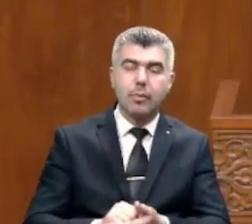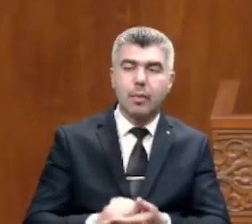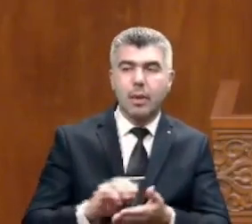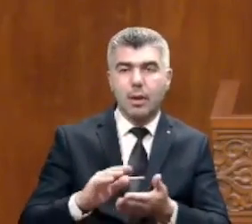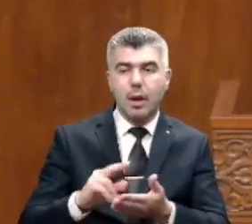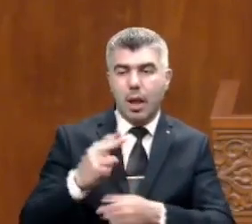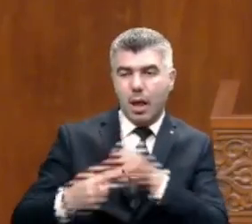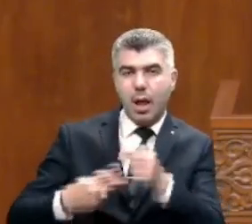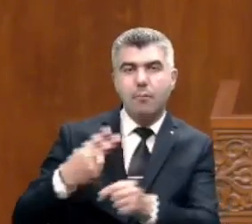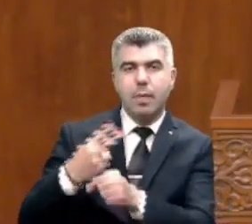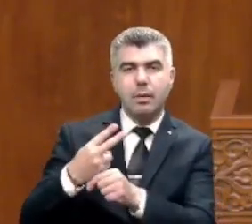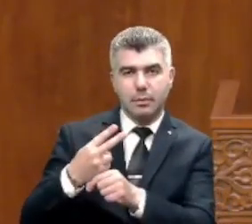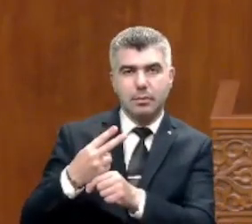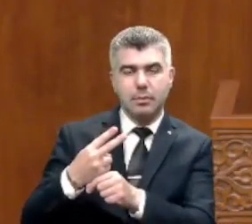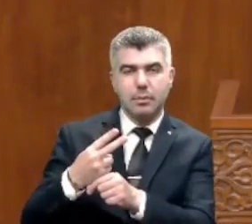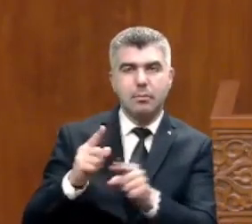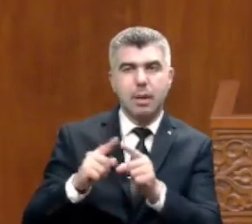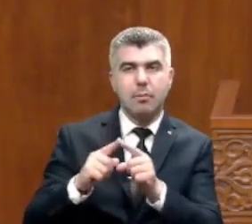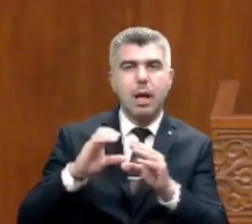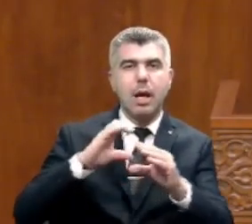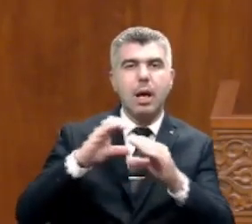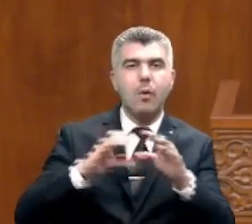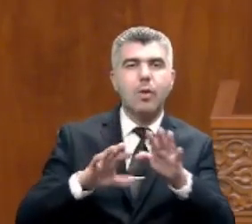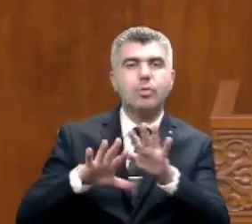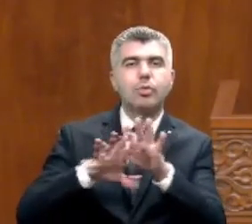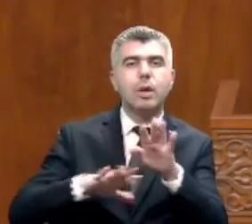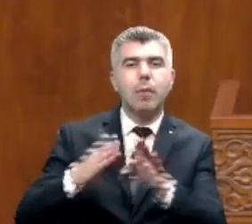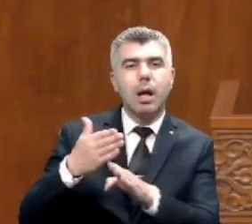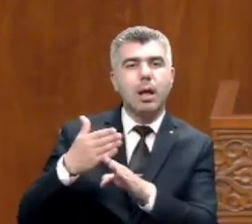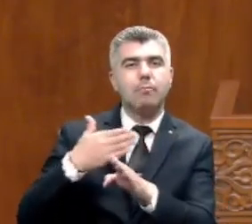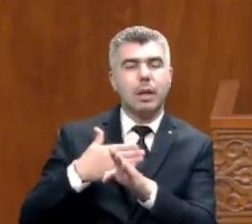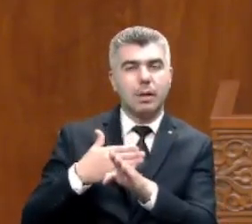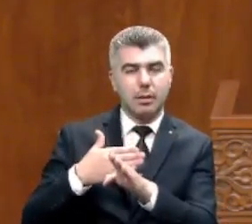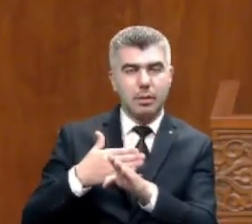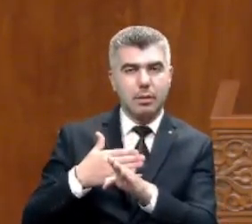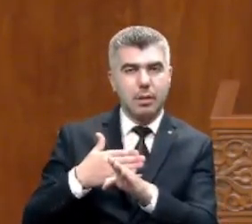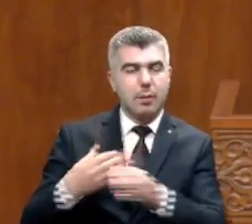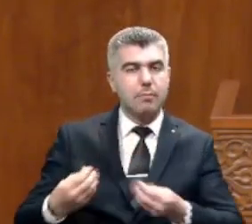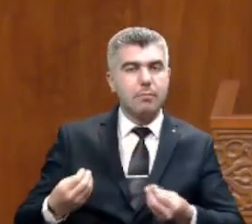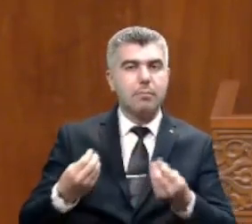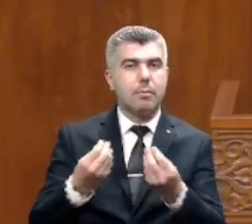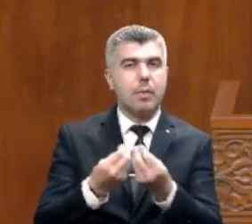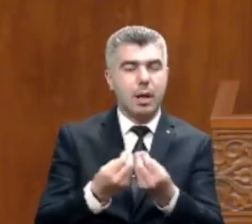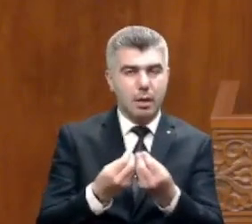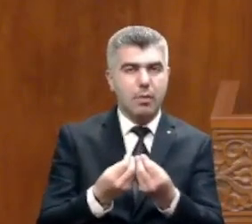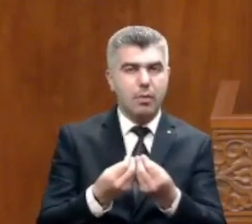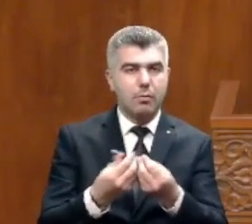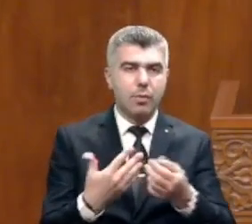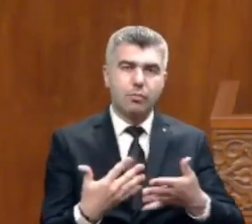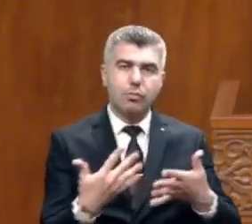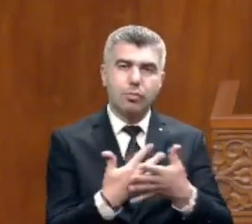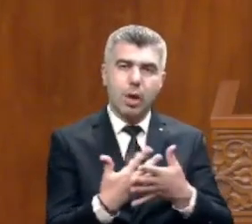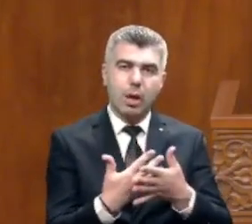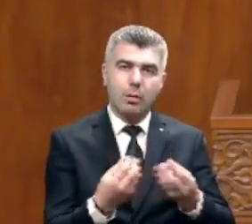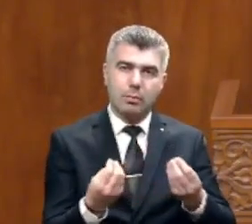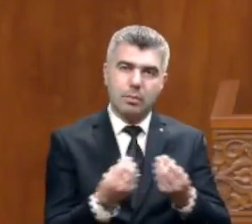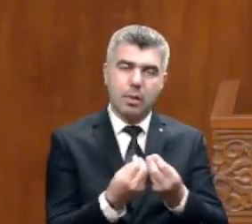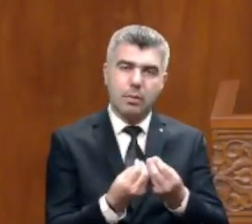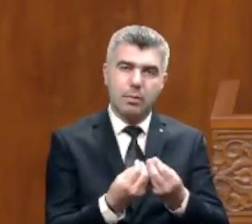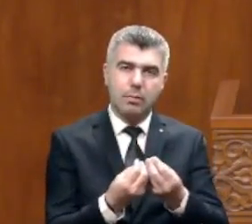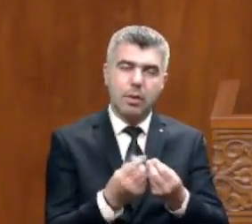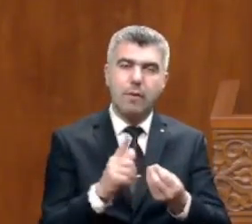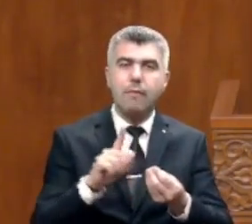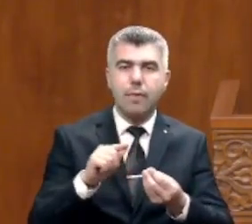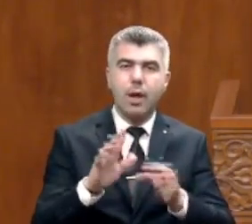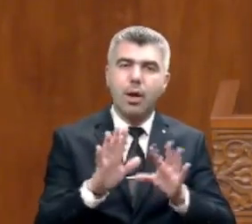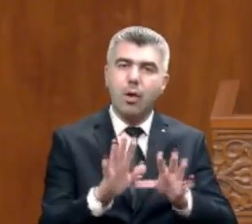الماضيتين من الحوار الاجتماعي اللي قمنا بها بمعيه شركائنا ساهم بشكل